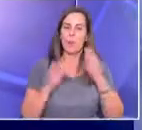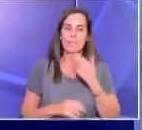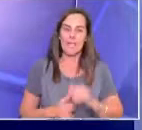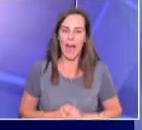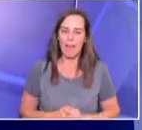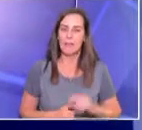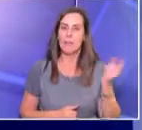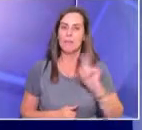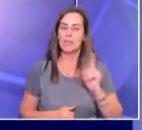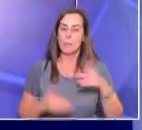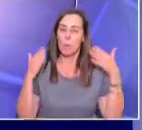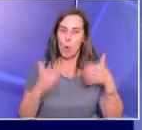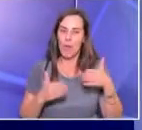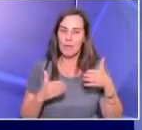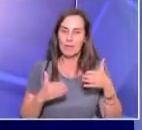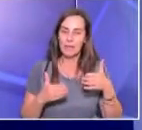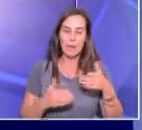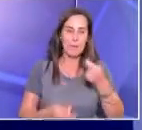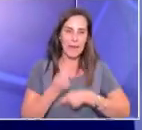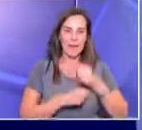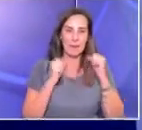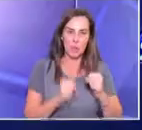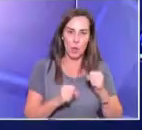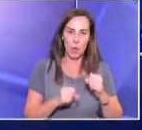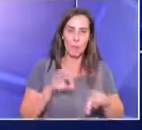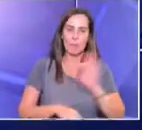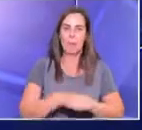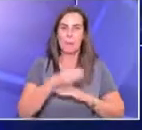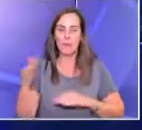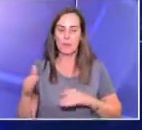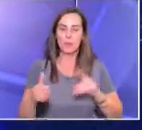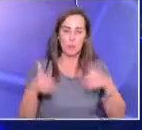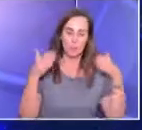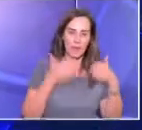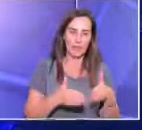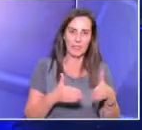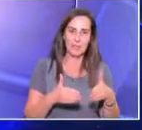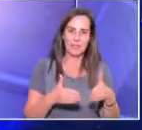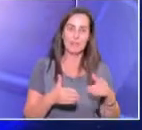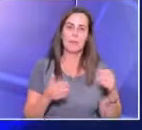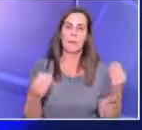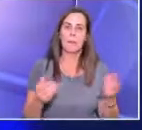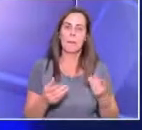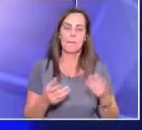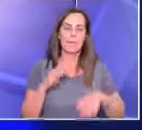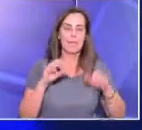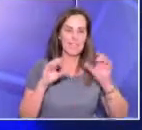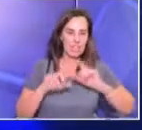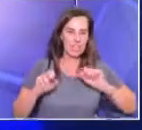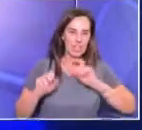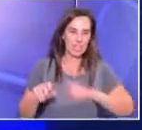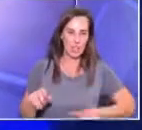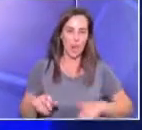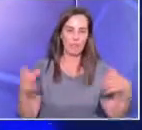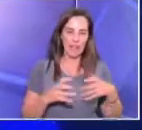בישראל. מי שממוקדים בענייני מקרו, כלכלה, ביטחון, מצביעים ימינה, מי שממוקדים בעיקר בענייני מיקרו, שלטון מקומי, נושאים